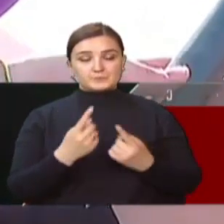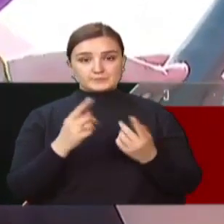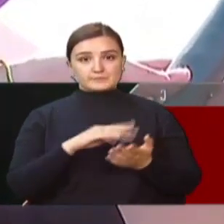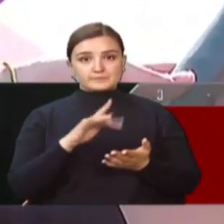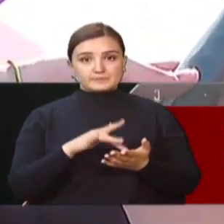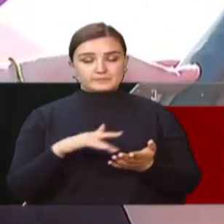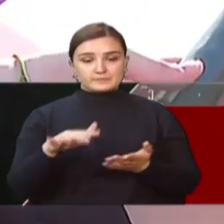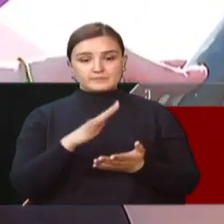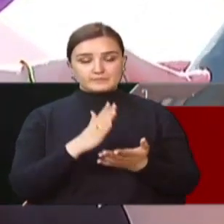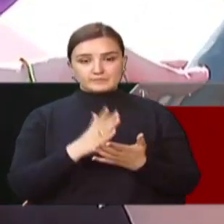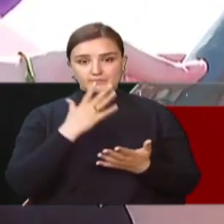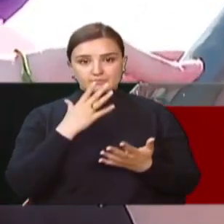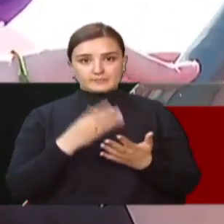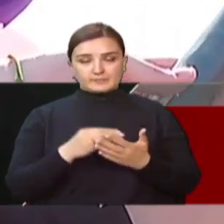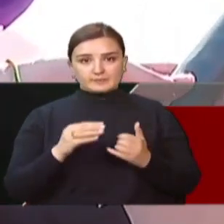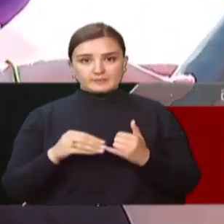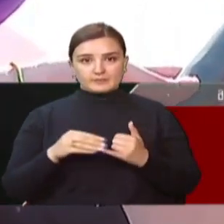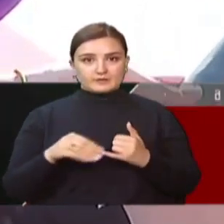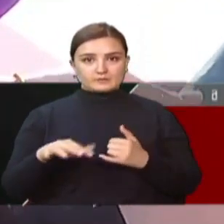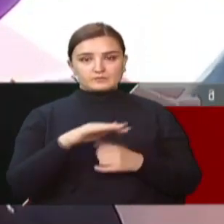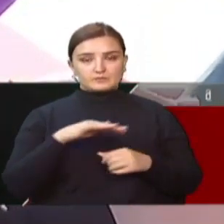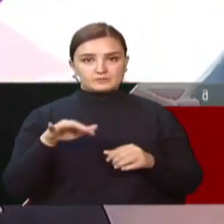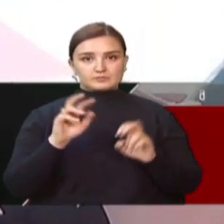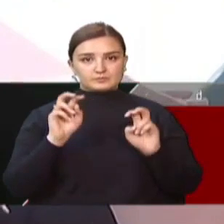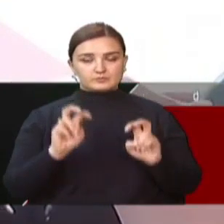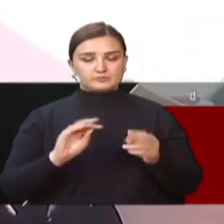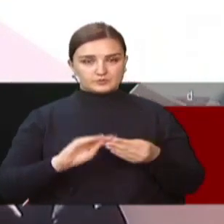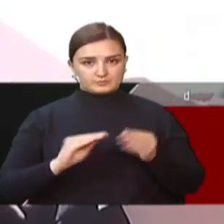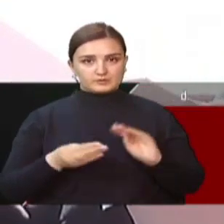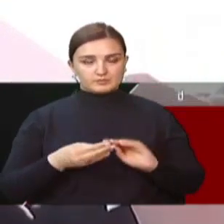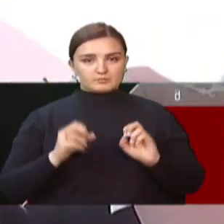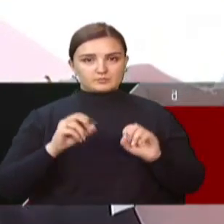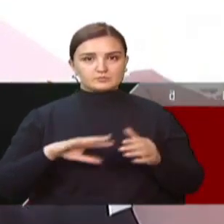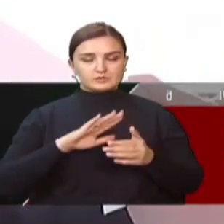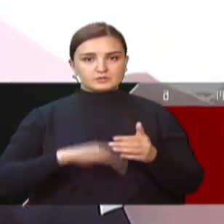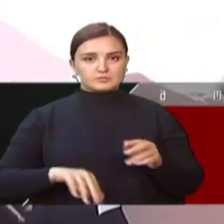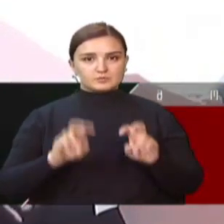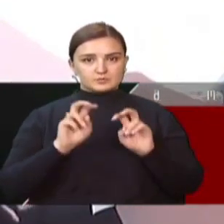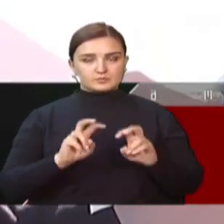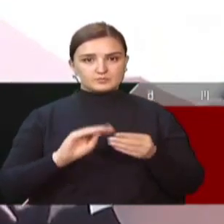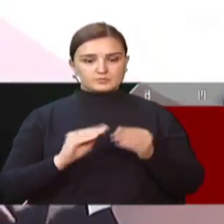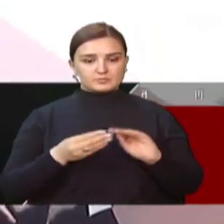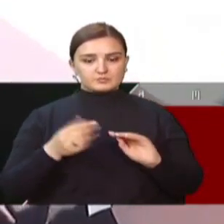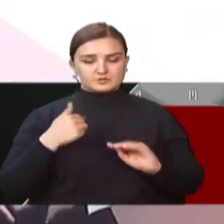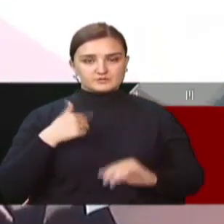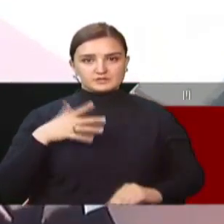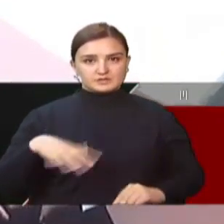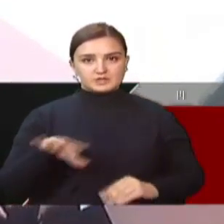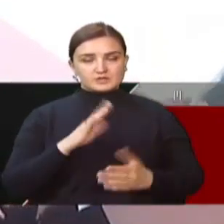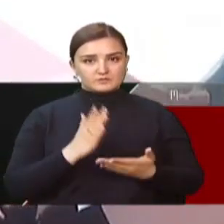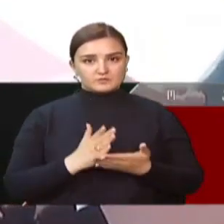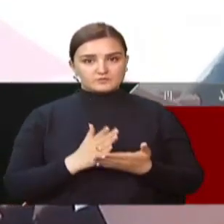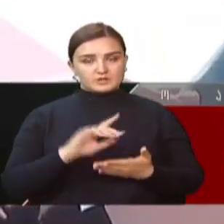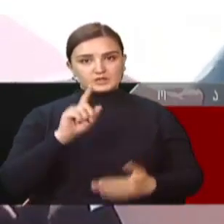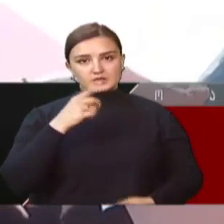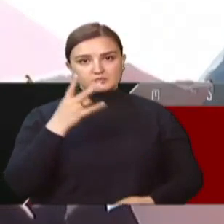თავისი ტერიტორიული პრობლემები, ასე ვთქვათ უსაფრთხოების პრობლემები რომელიც გვაქვს ჩვენ საქართველოს. Რა